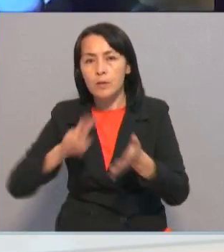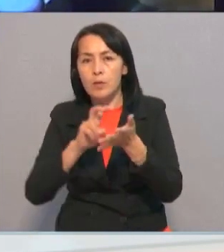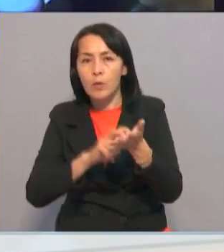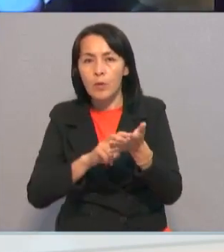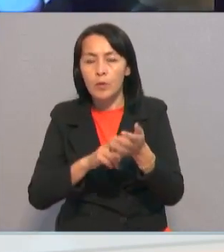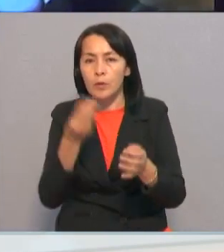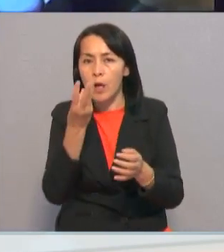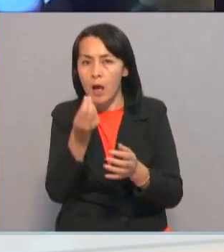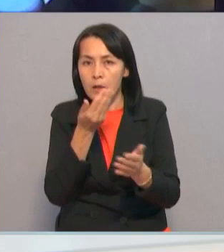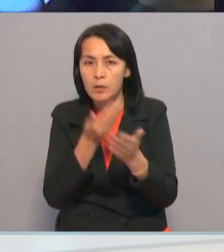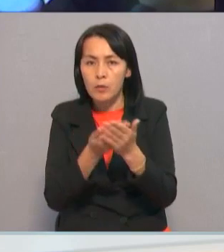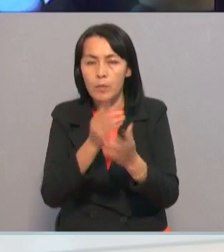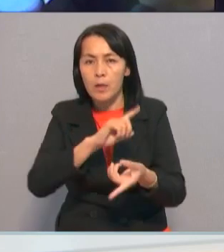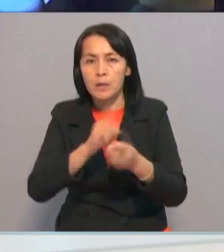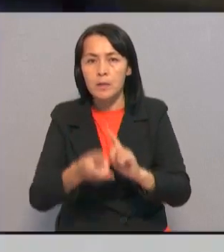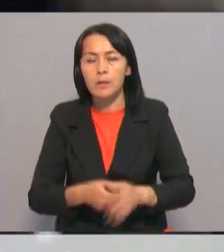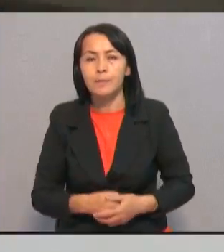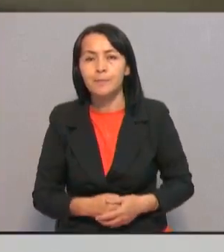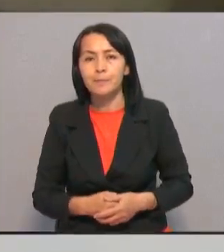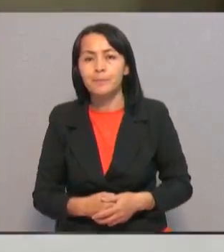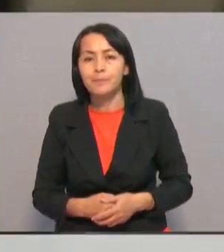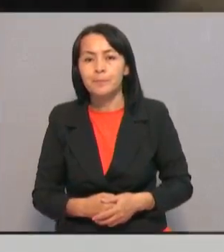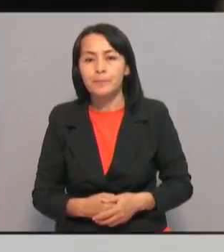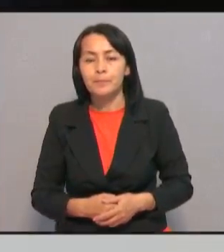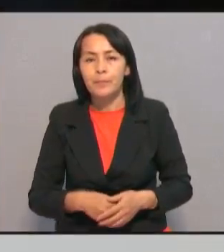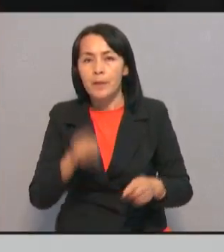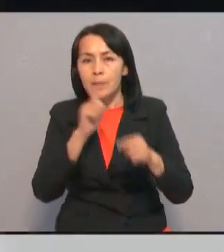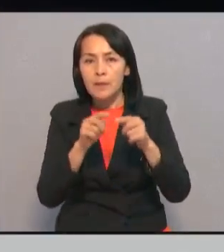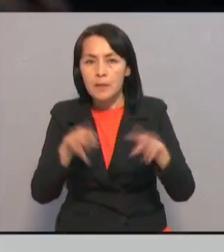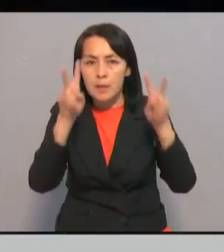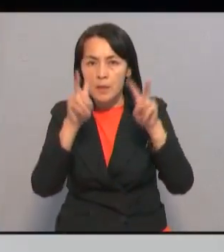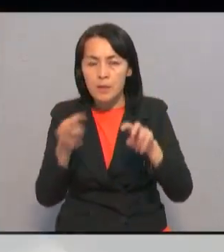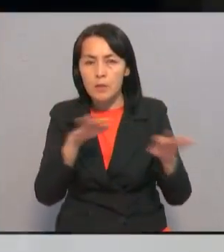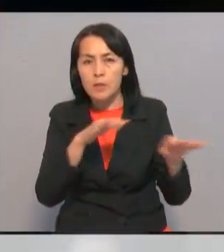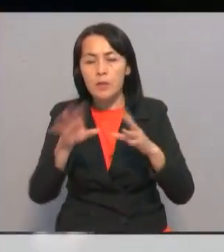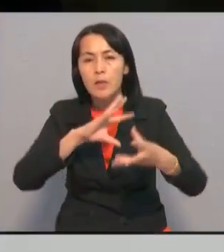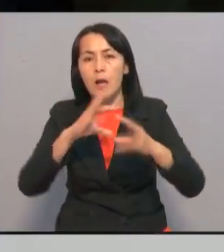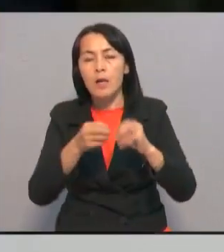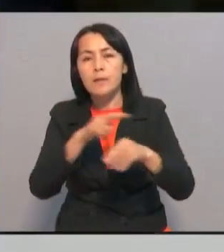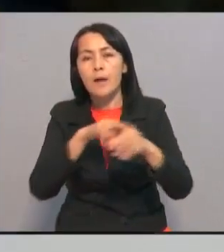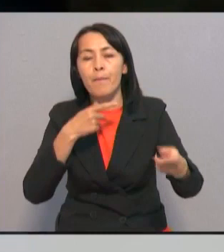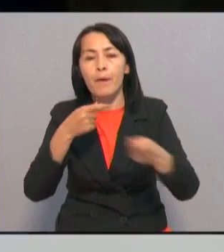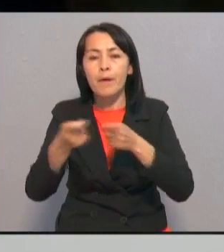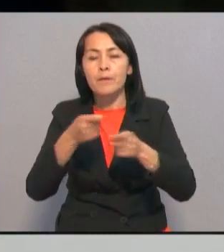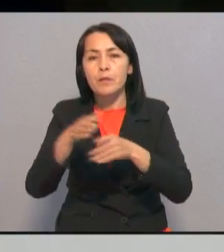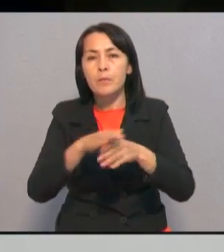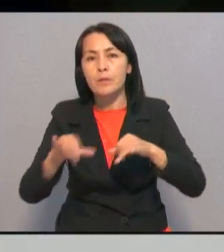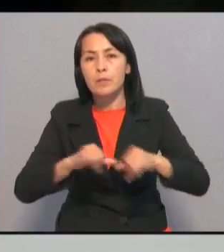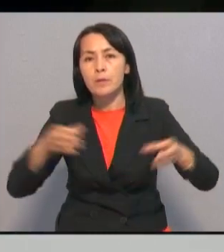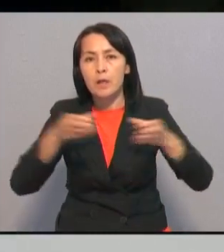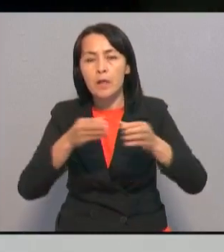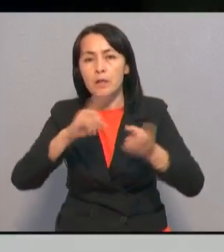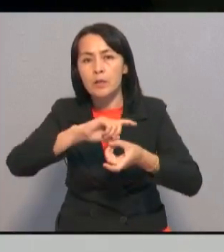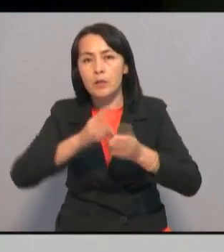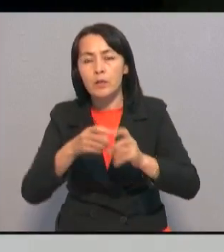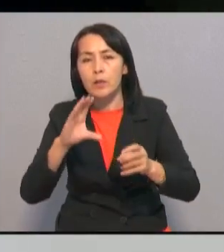жасап, ақша бопсалаумен айналысқан. Жедел іздестіру іс-шараларының нәтижесінде полиция департаменті ұйымдасқан қылмысқа қарсы күрес